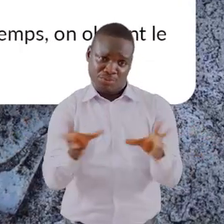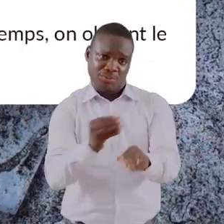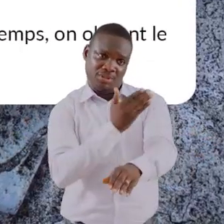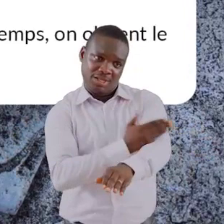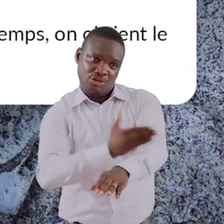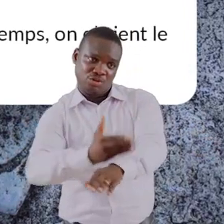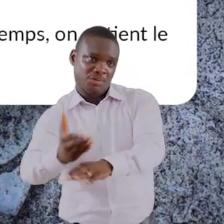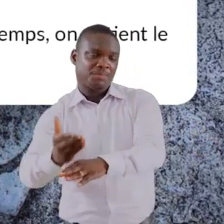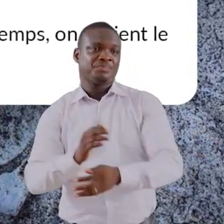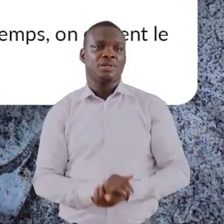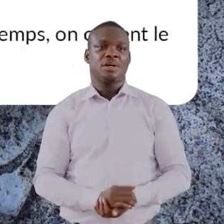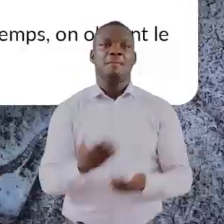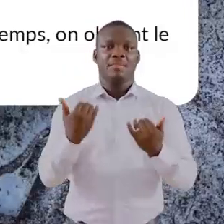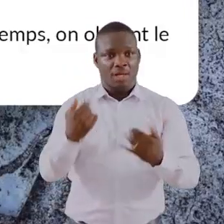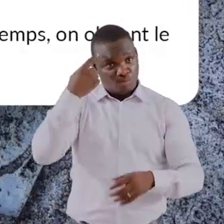gîte